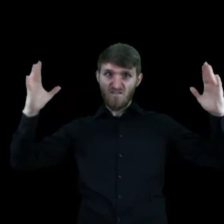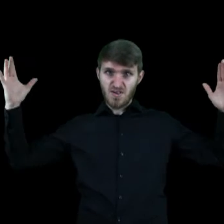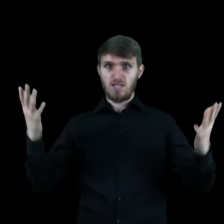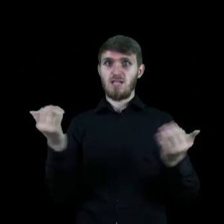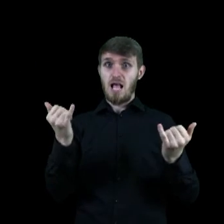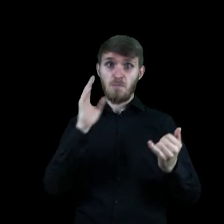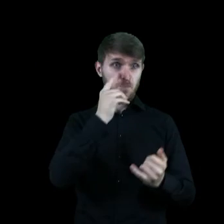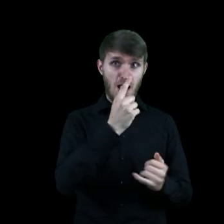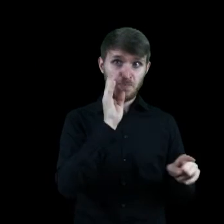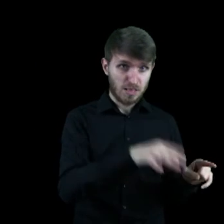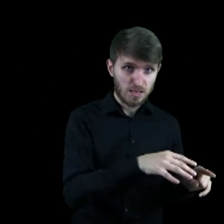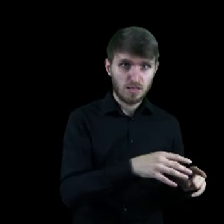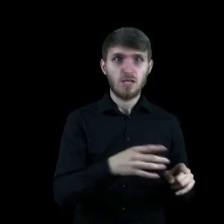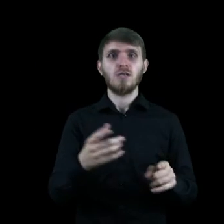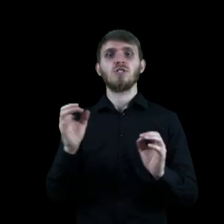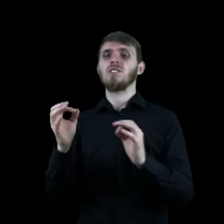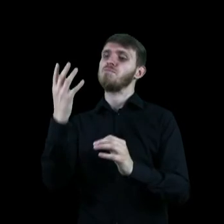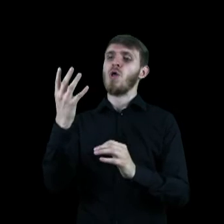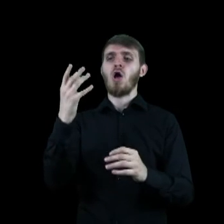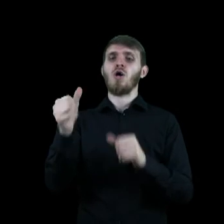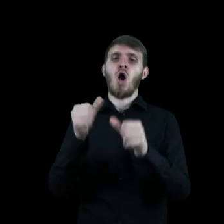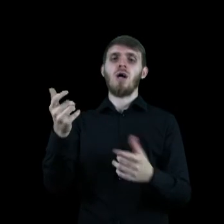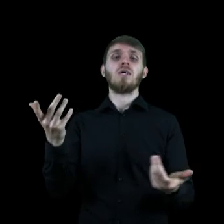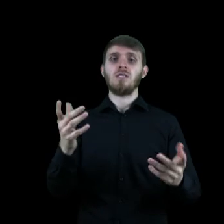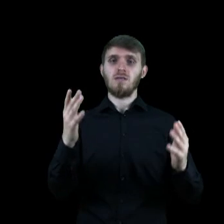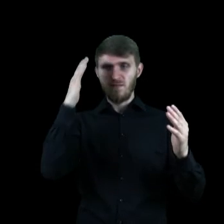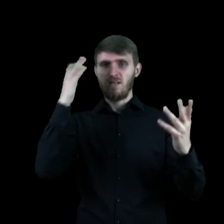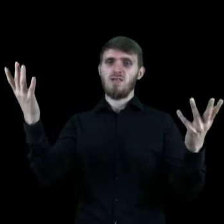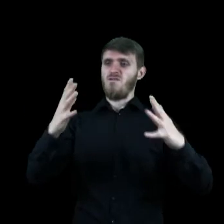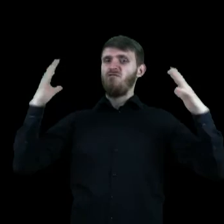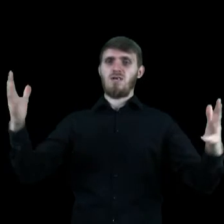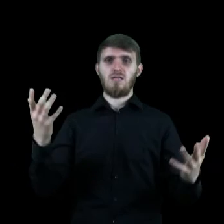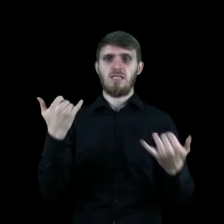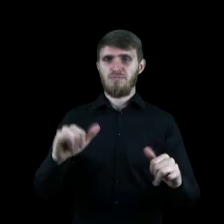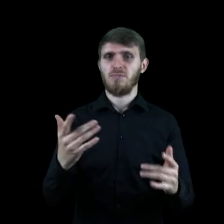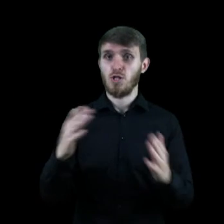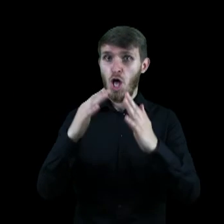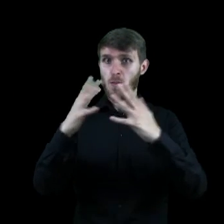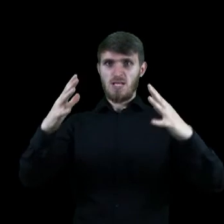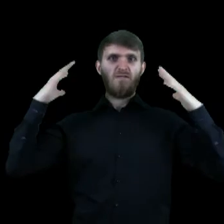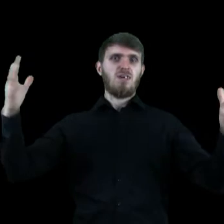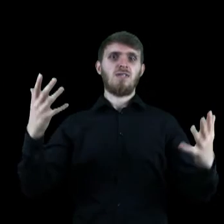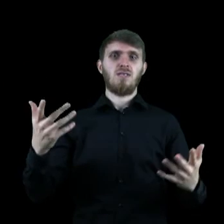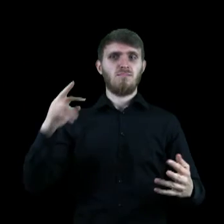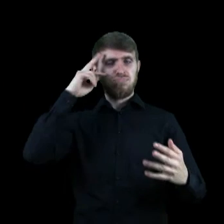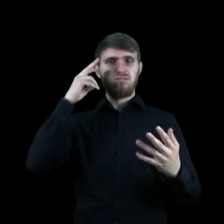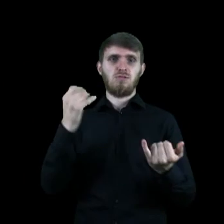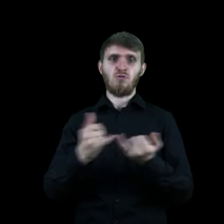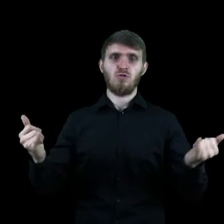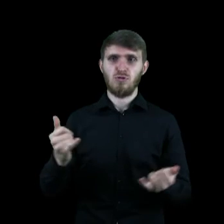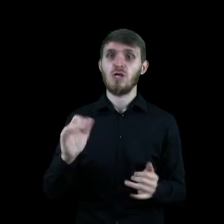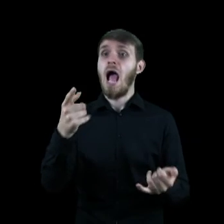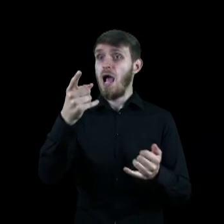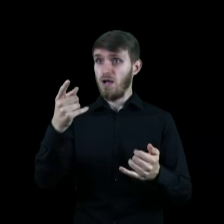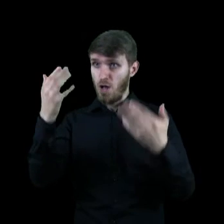Jeśli ludzie kupują większe telewizory, to czy uwzględnić ten co w roku 1, czy zrobić korektę na to, jaki teraz jest